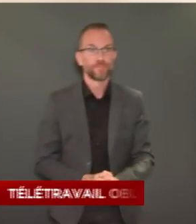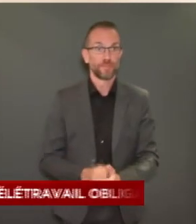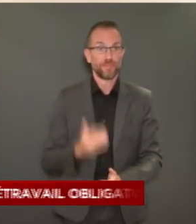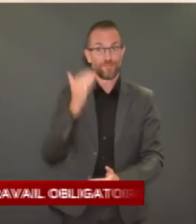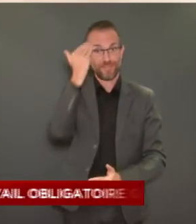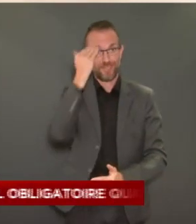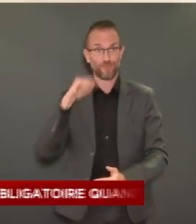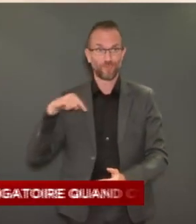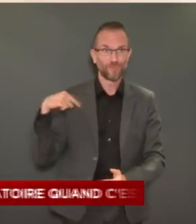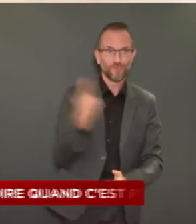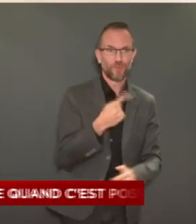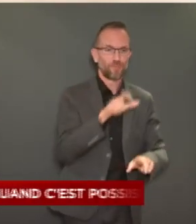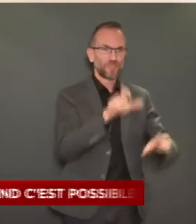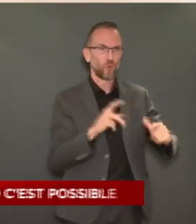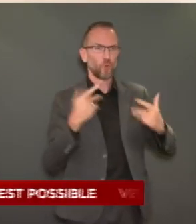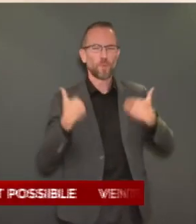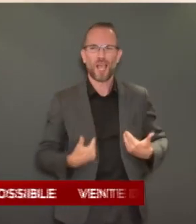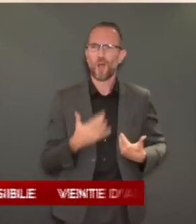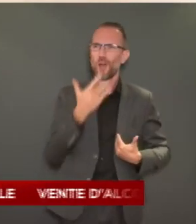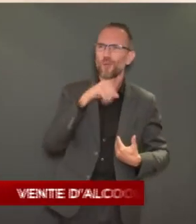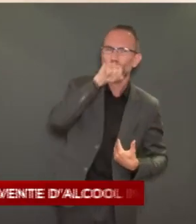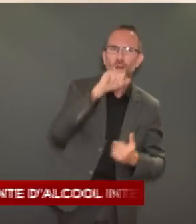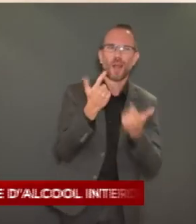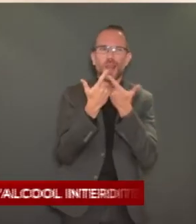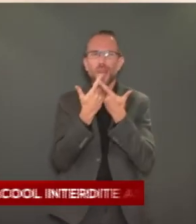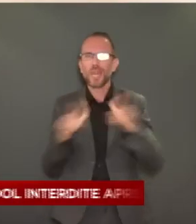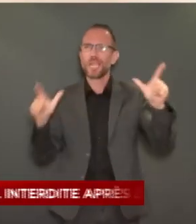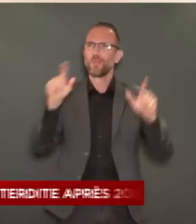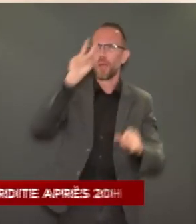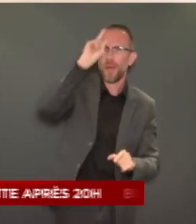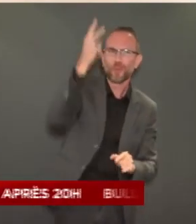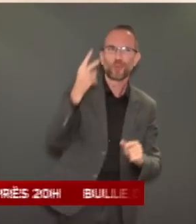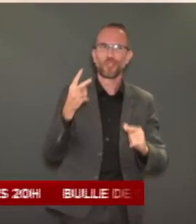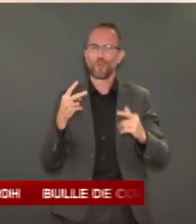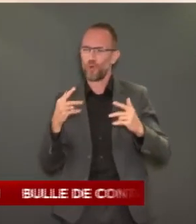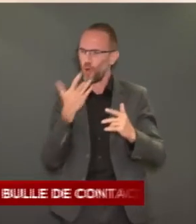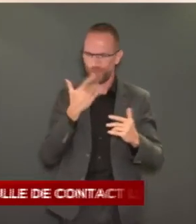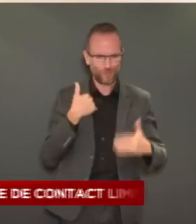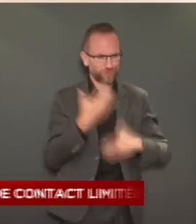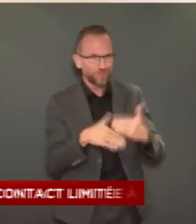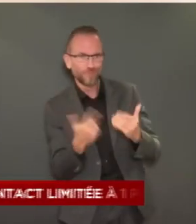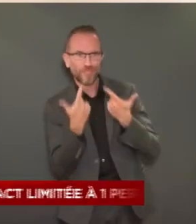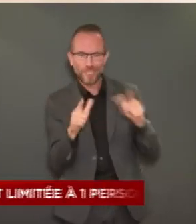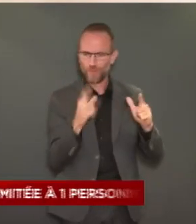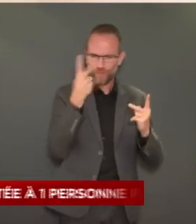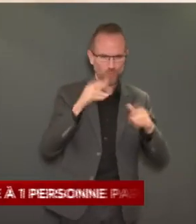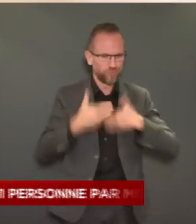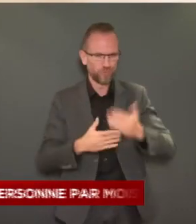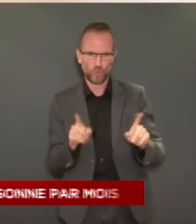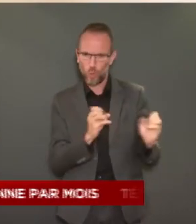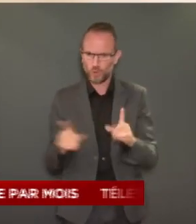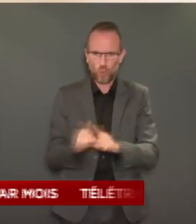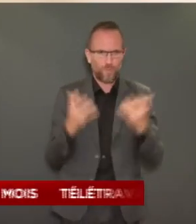notre façon de vivre, à notre liberté d'organiser notre vie selon nos souhaits. Mais à côté de